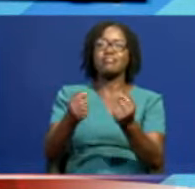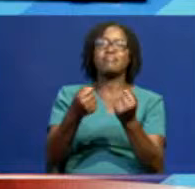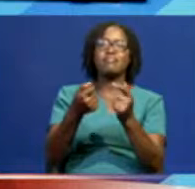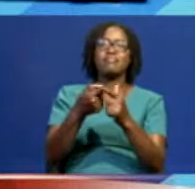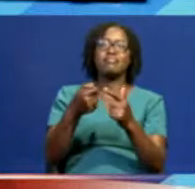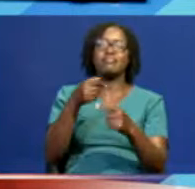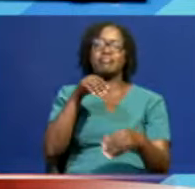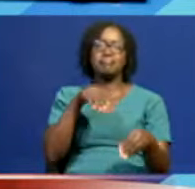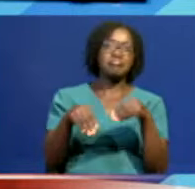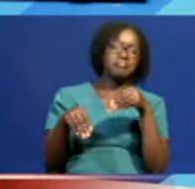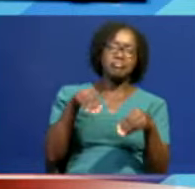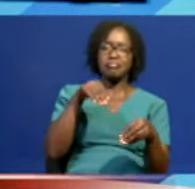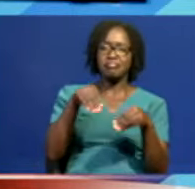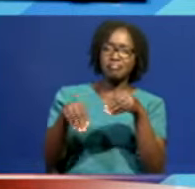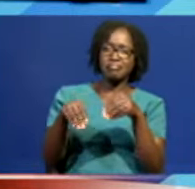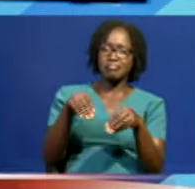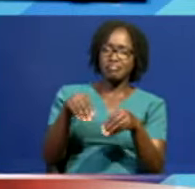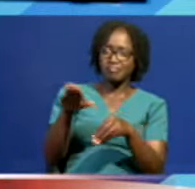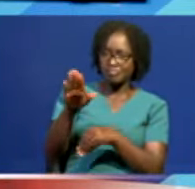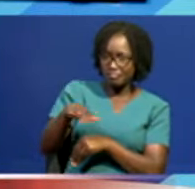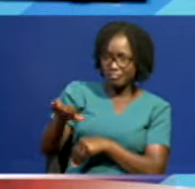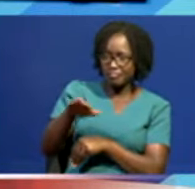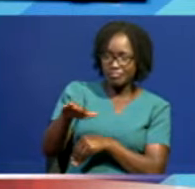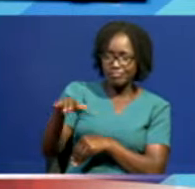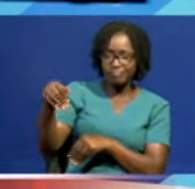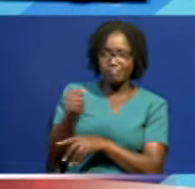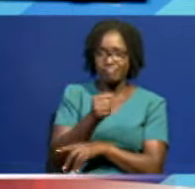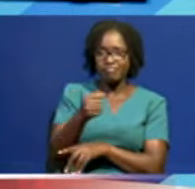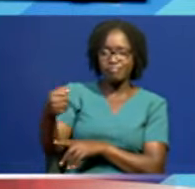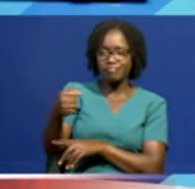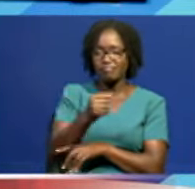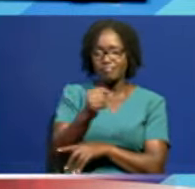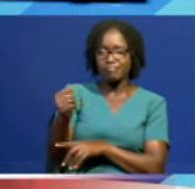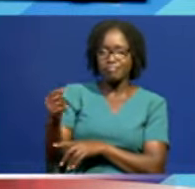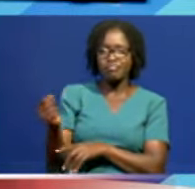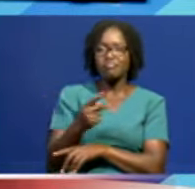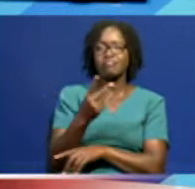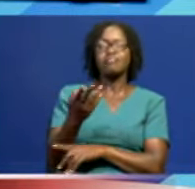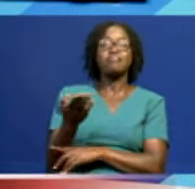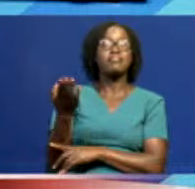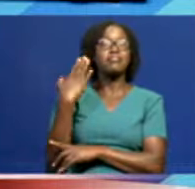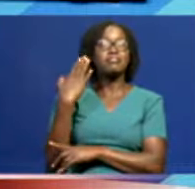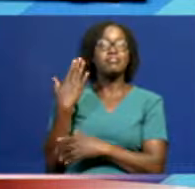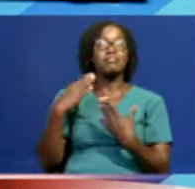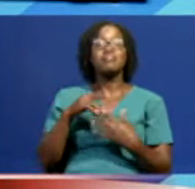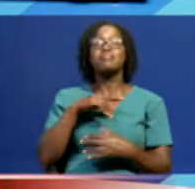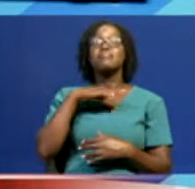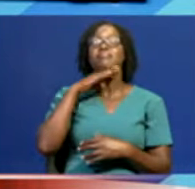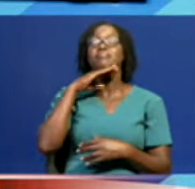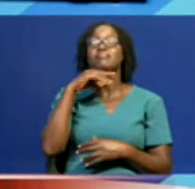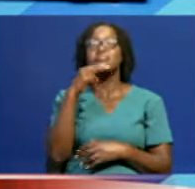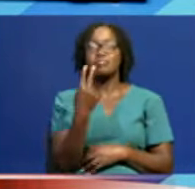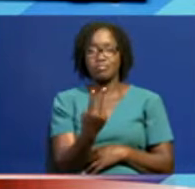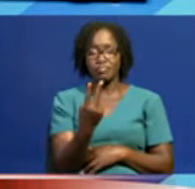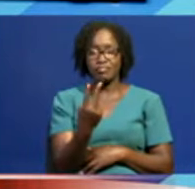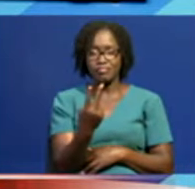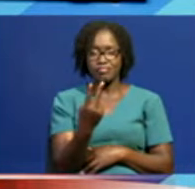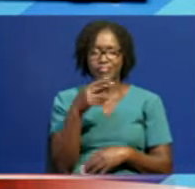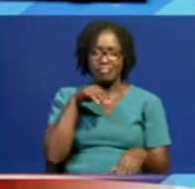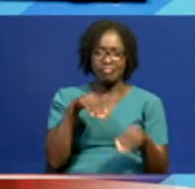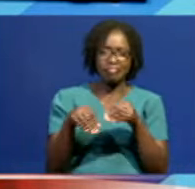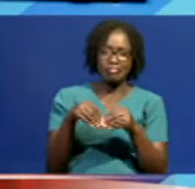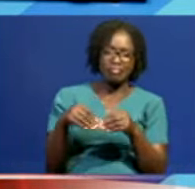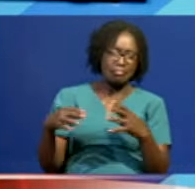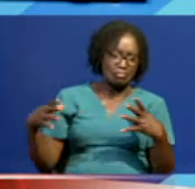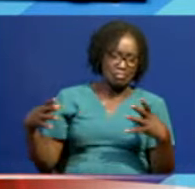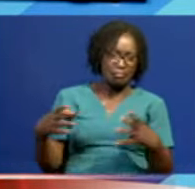fisi wanaorandaranda katika eneo hilo. Katika kipindi cha miezi miwili iliyopita, watu wawili wameuawa katika visa tofauti vya uvamizi wa fisi kwenye